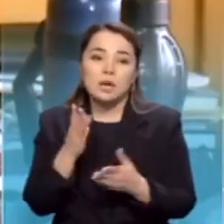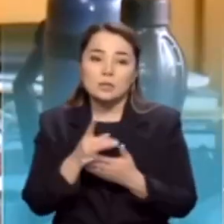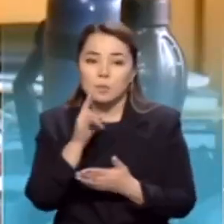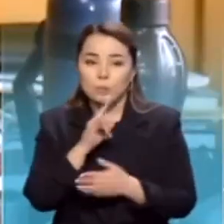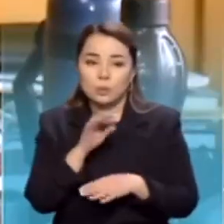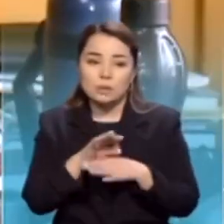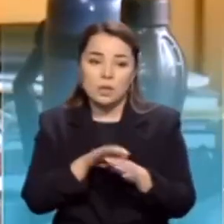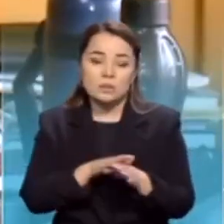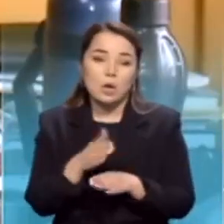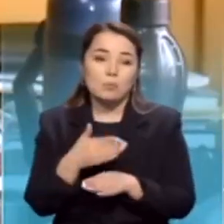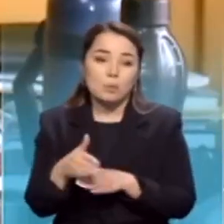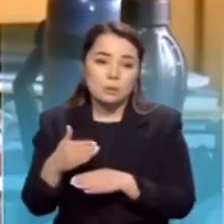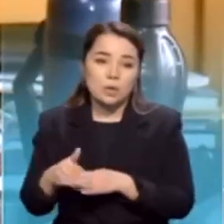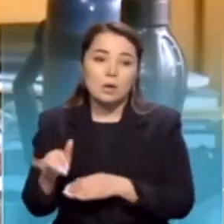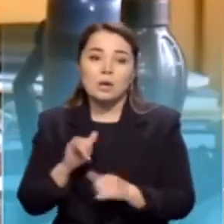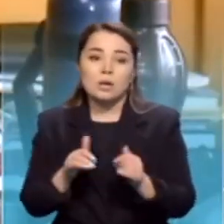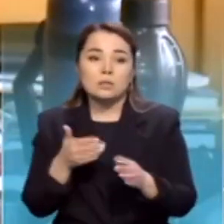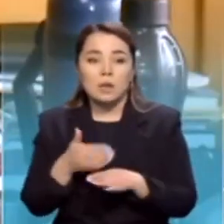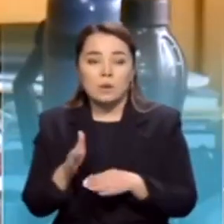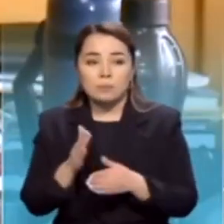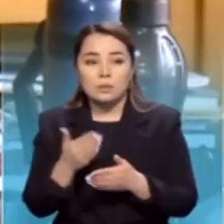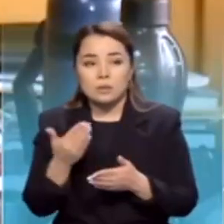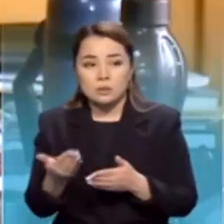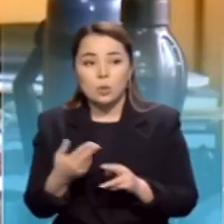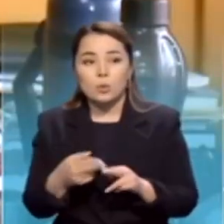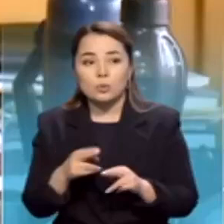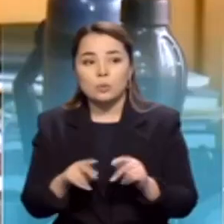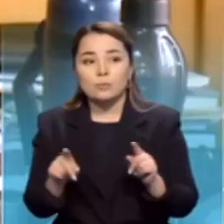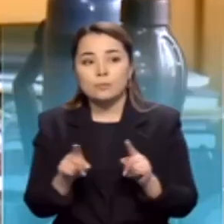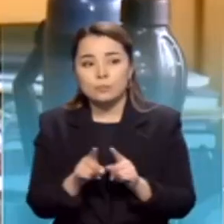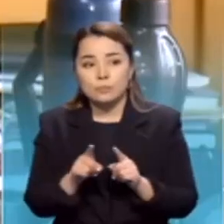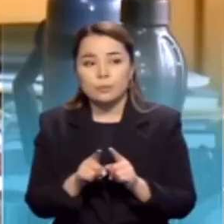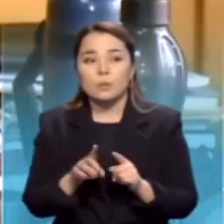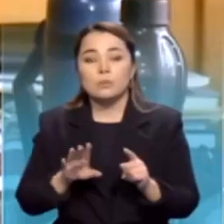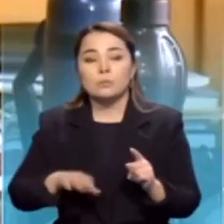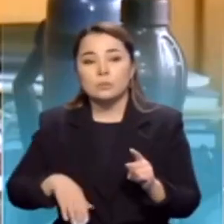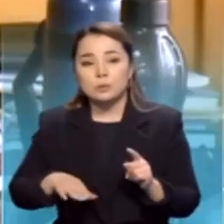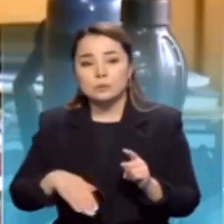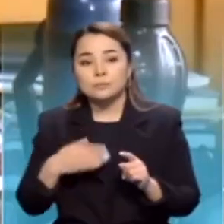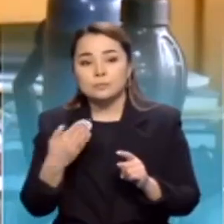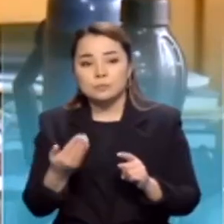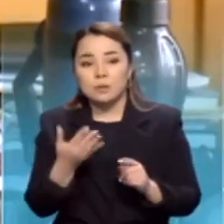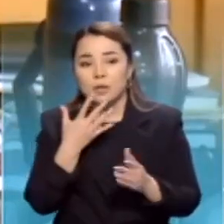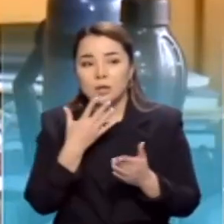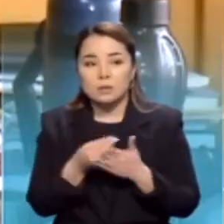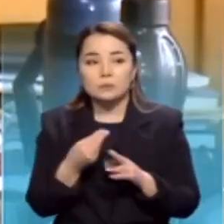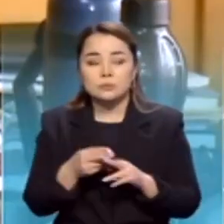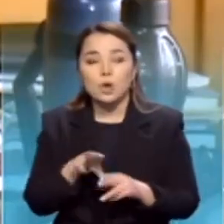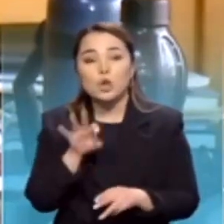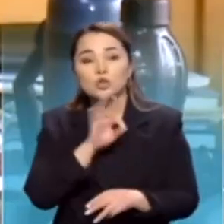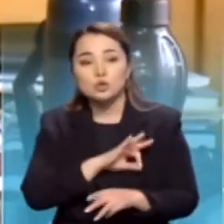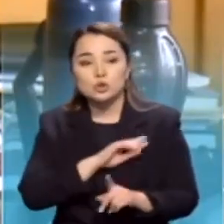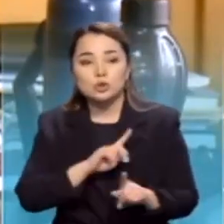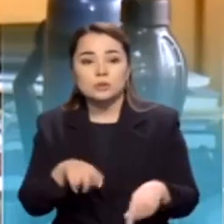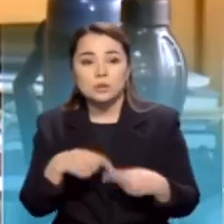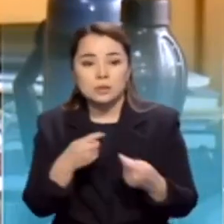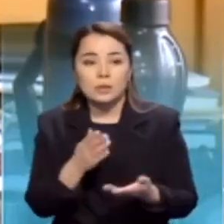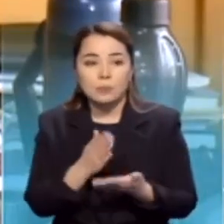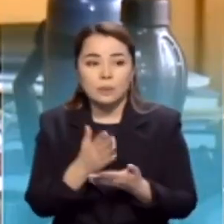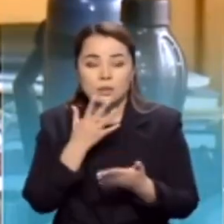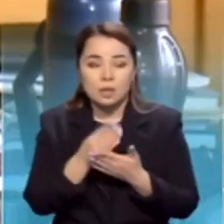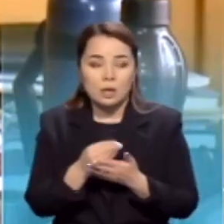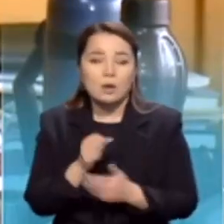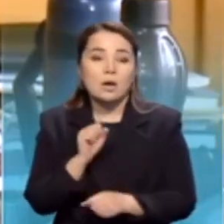бөлініп жатыр, сол қайда кетіп жатыр. Мысалы, одан кейін ақырғы мынау тұтынушыға дейін немесе